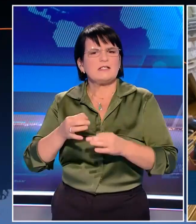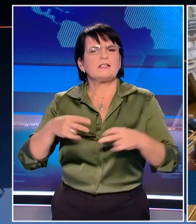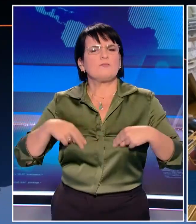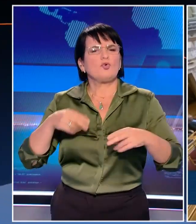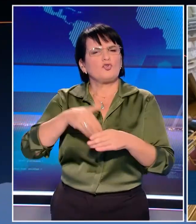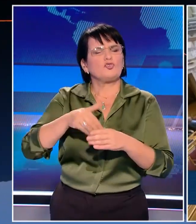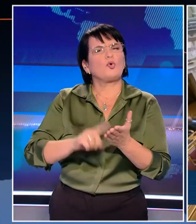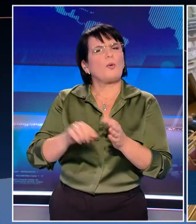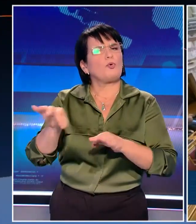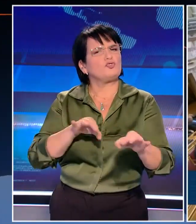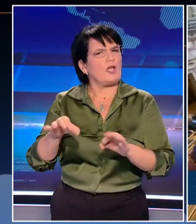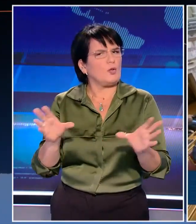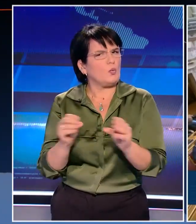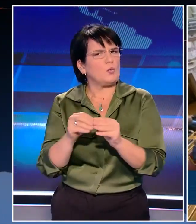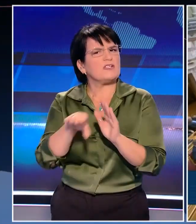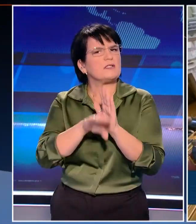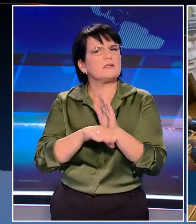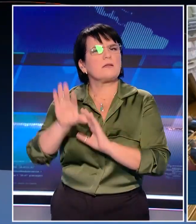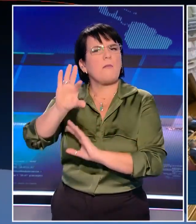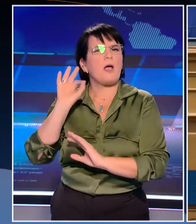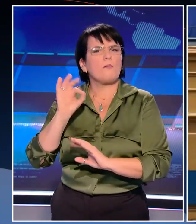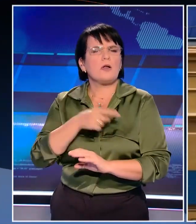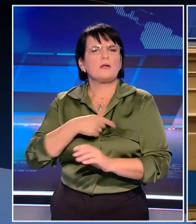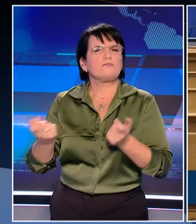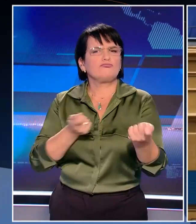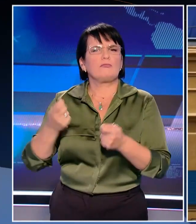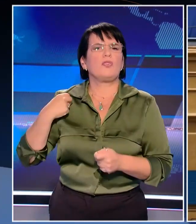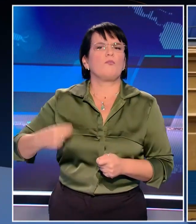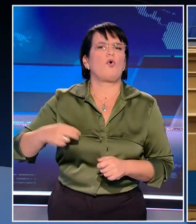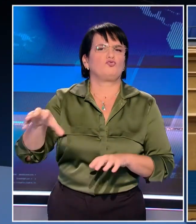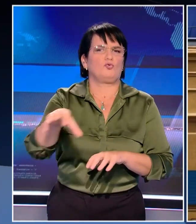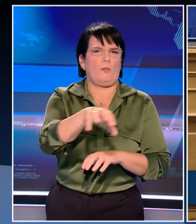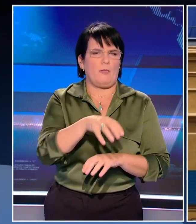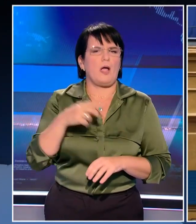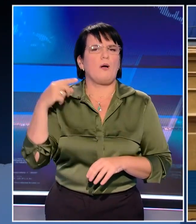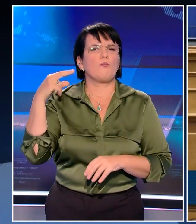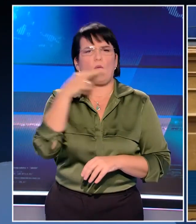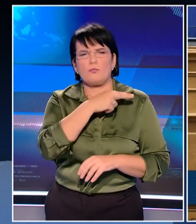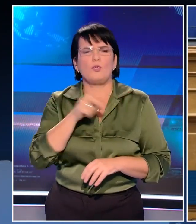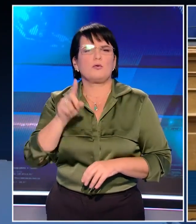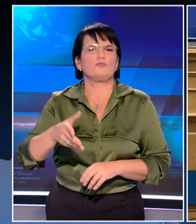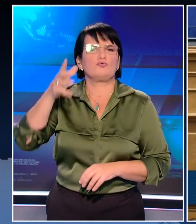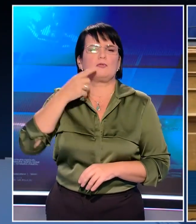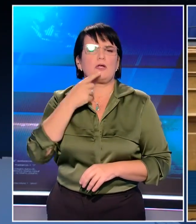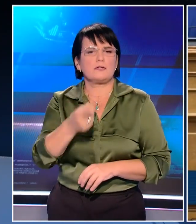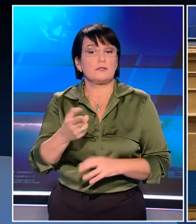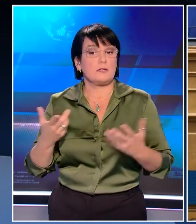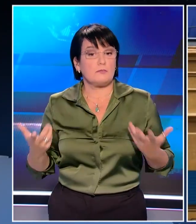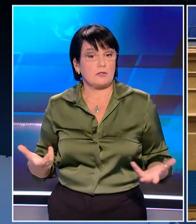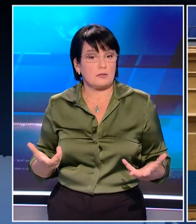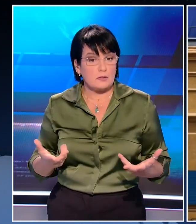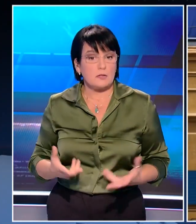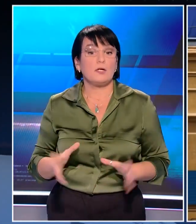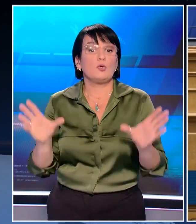Εσωτερικών που αφορά στο νέο σύστημα επιλογής διοικήσεων στο δημόσιο, με τον Πρωθυπουργό Κυριάκο Μητσοτάκη να κάνει λόγο για